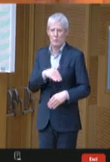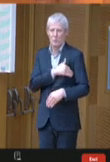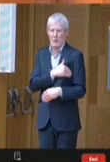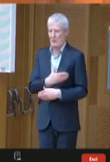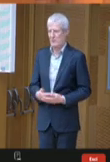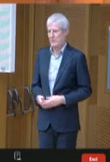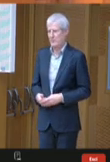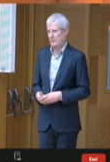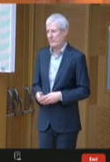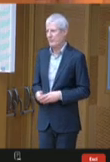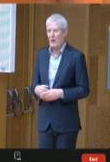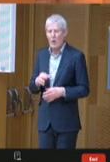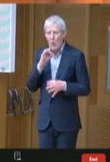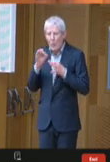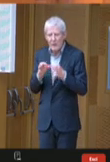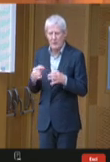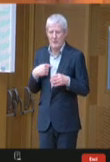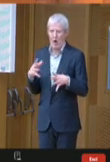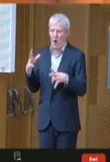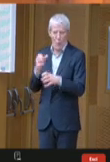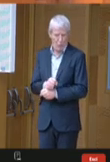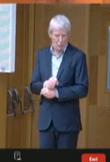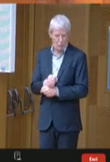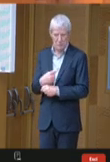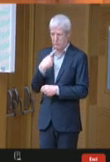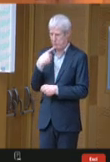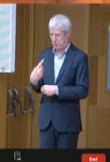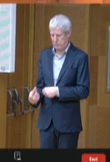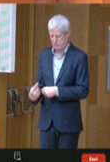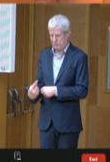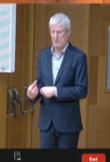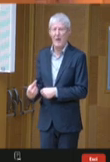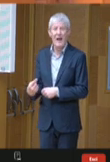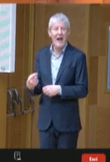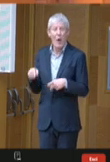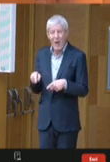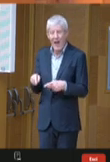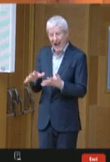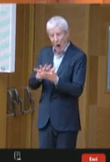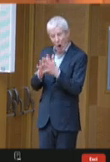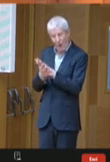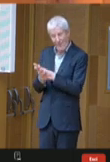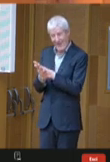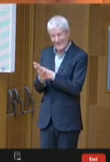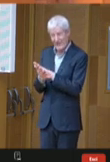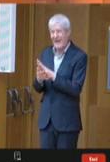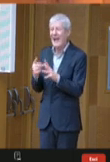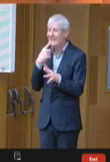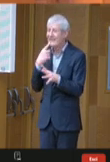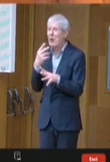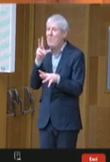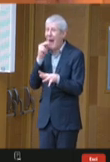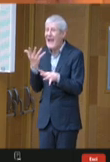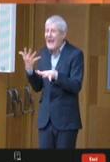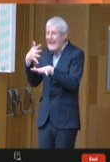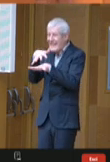Quindi vado verso la conclusione. Io penso che la convenzione parlava di integrazione, ma